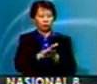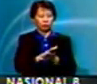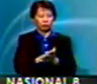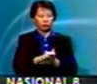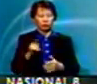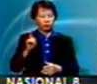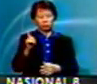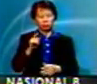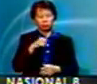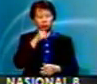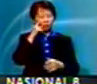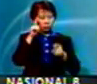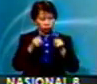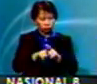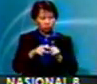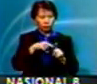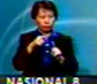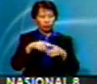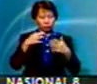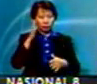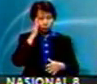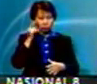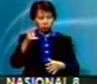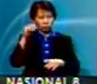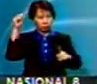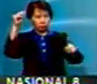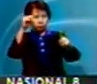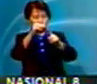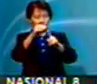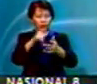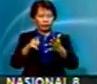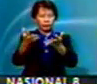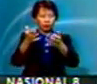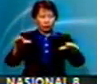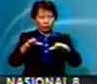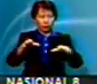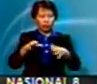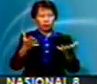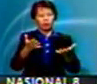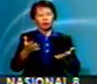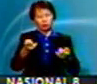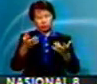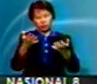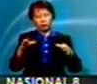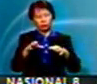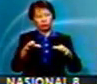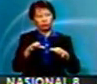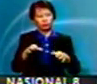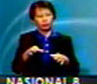memang tak setuju. Tapi apabila kita dah tahu dah dia punya mission dia, apa je nak buat, apa semua, memang hasrat je nak buat